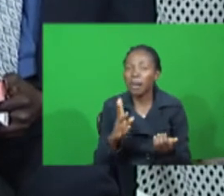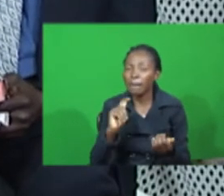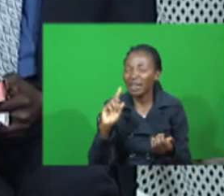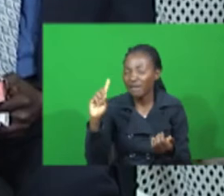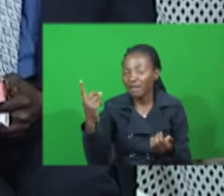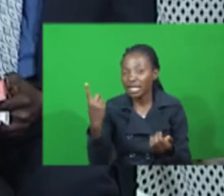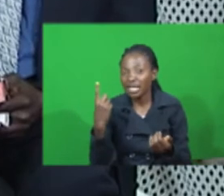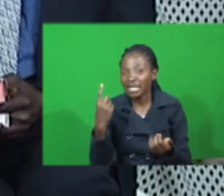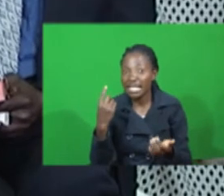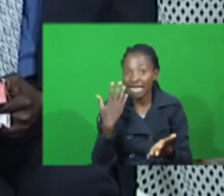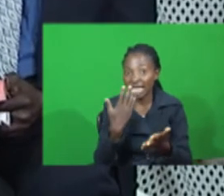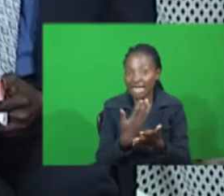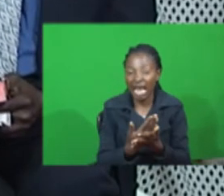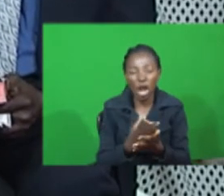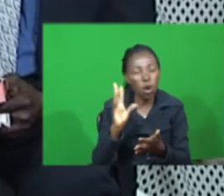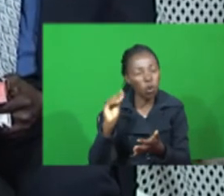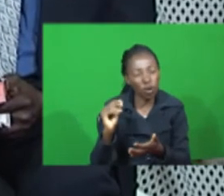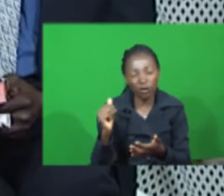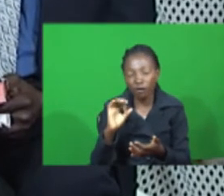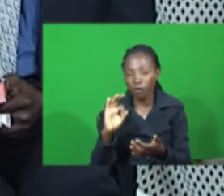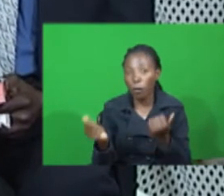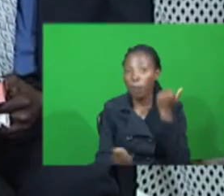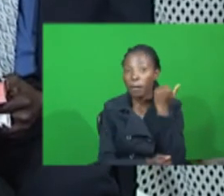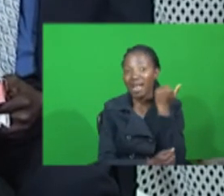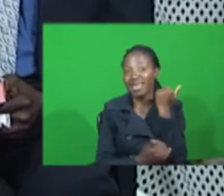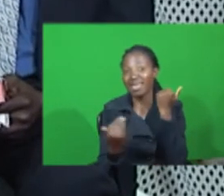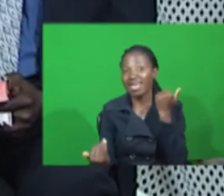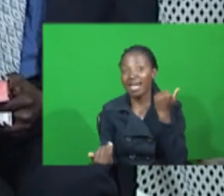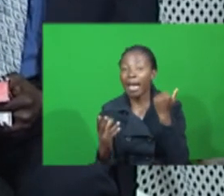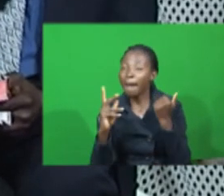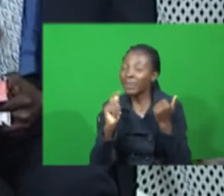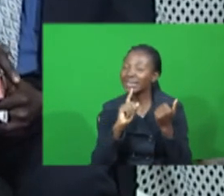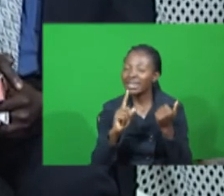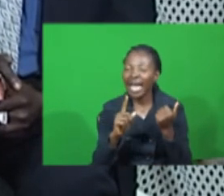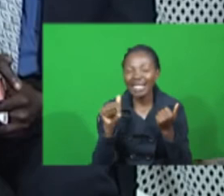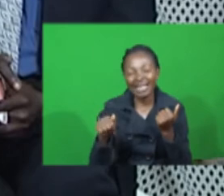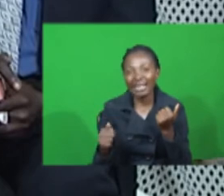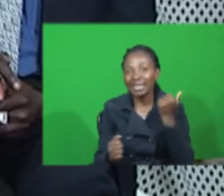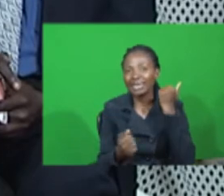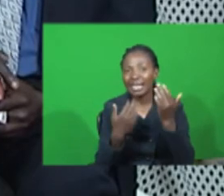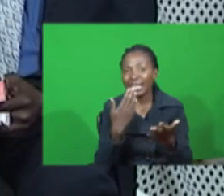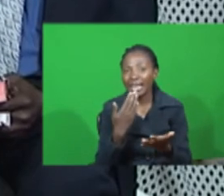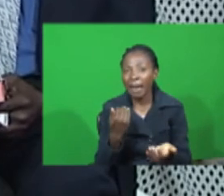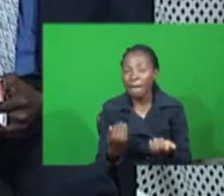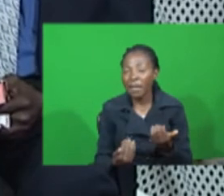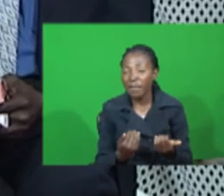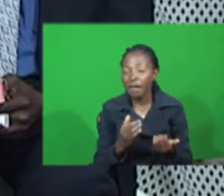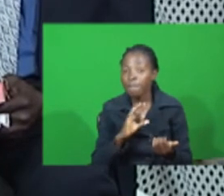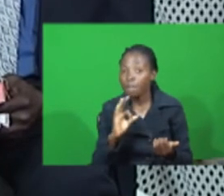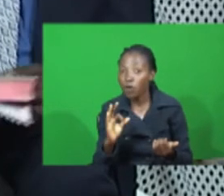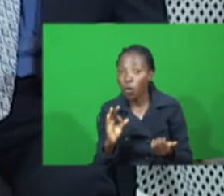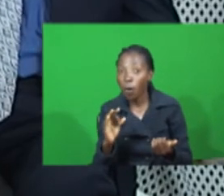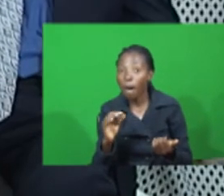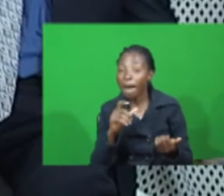ipapo aisava mwana wake iye munin'ina, ainzi mwana wamukoma mushakabvu. Izvi